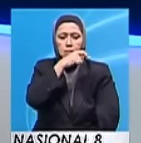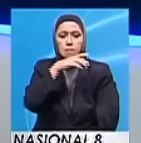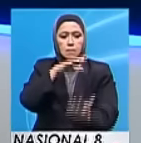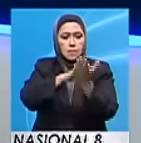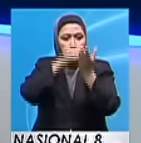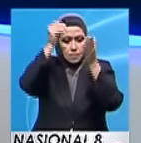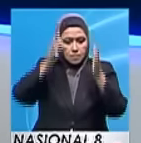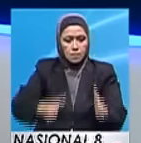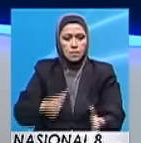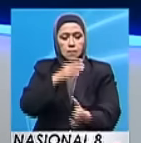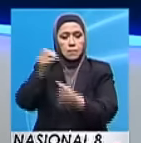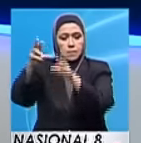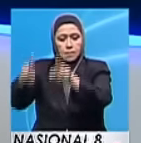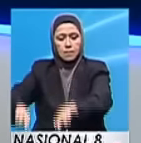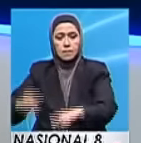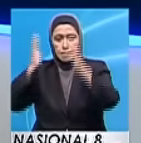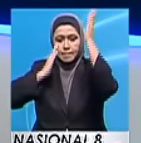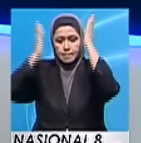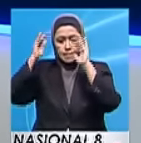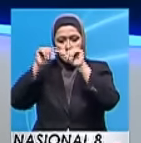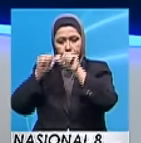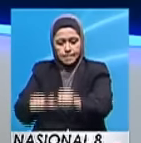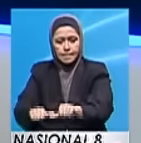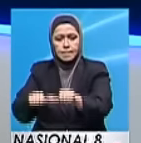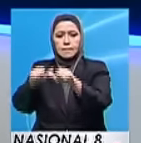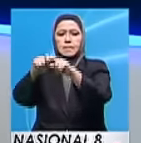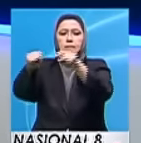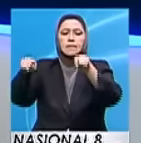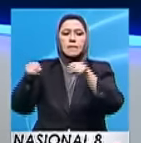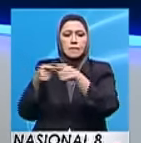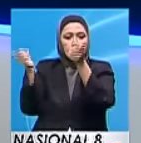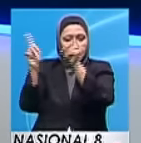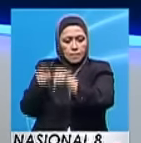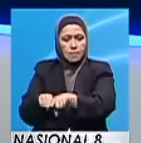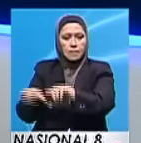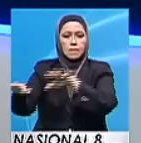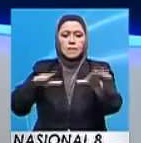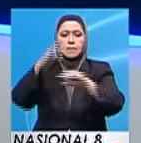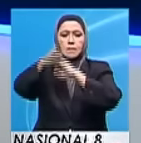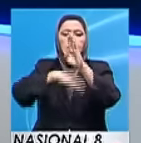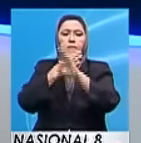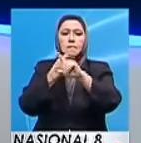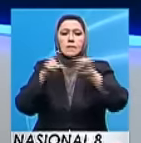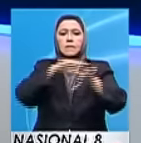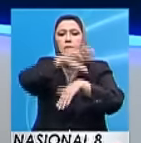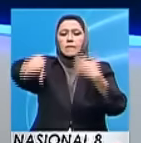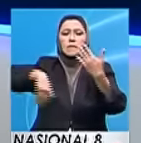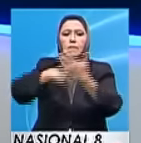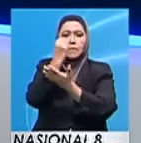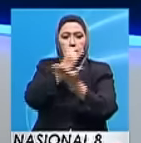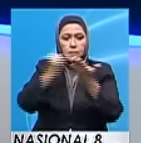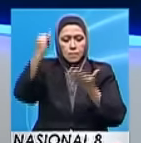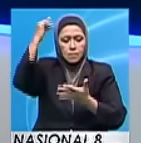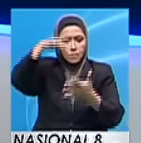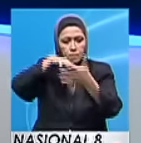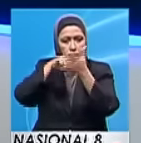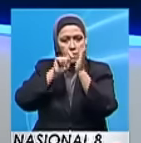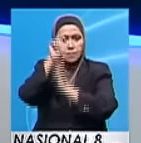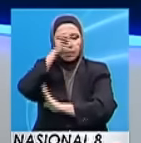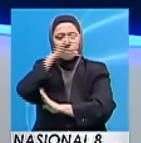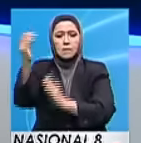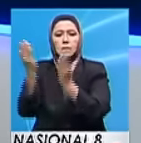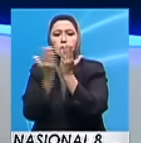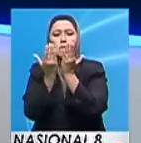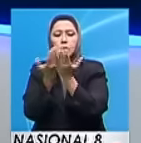dan rakyat Malaysia yang tinggal di kawasan gempa bumi Namun semua institusi pengajian tinggi dan sekolah sedang bercuti dalam satu